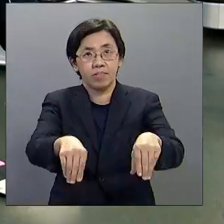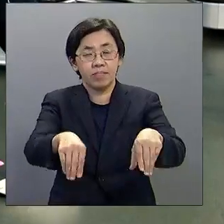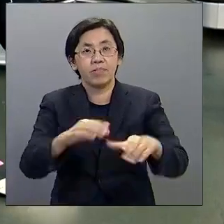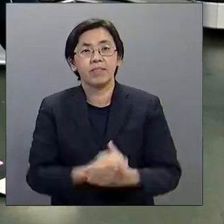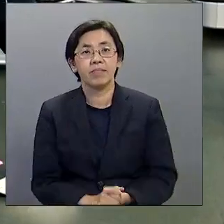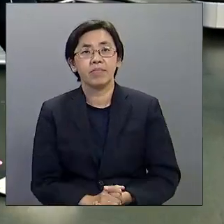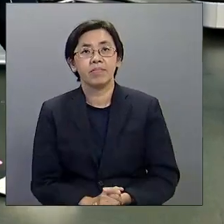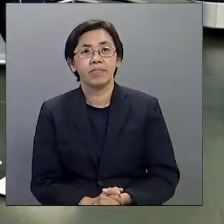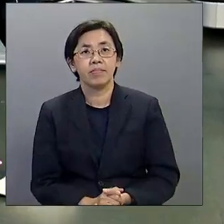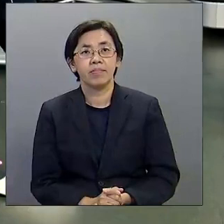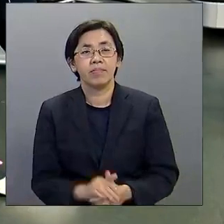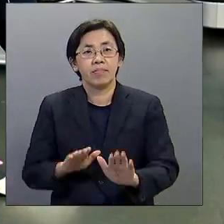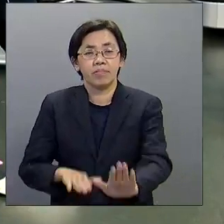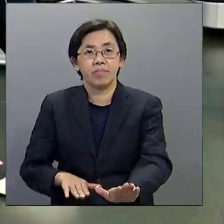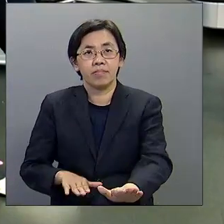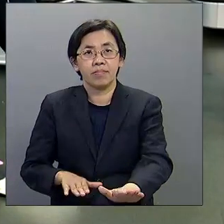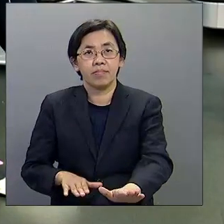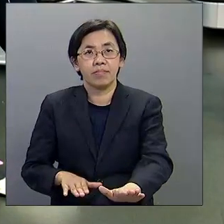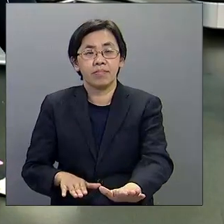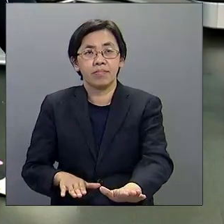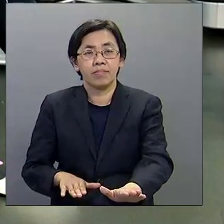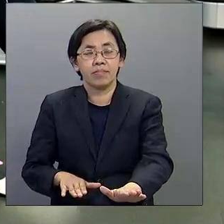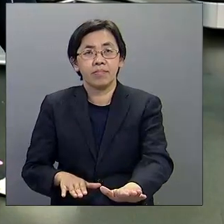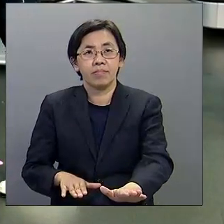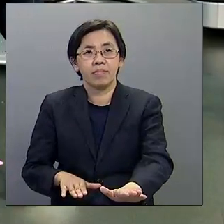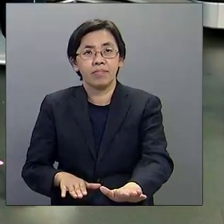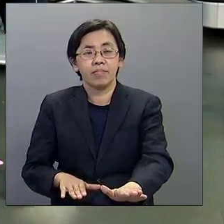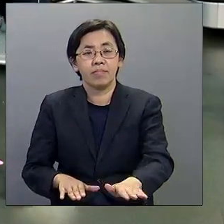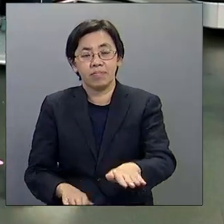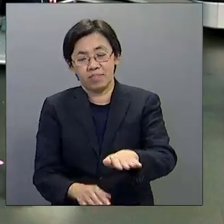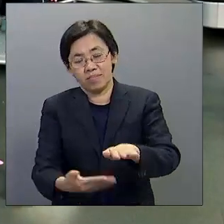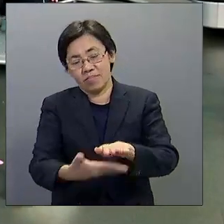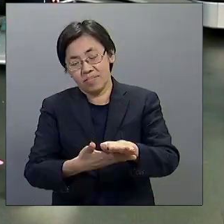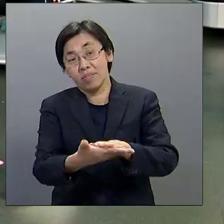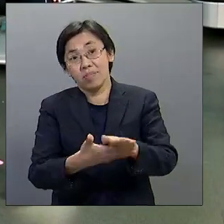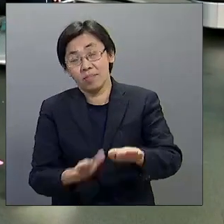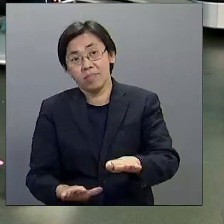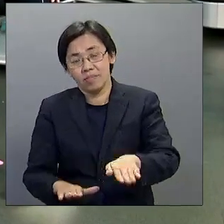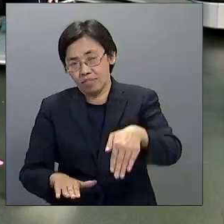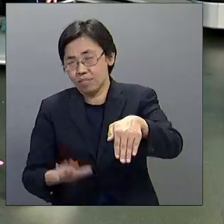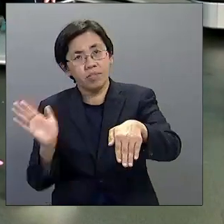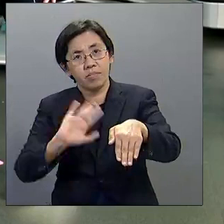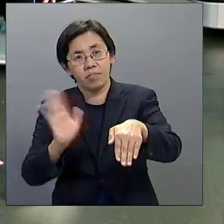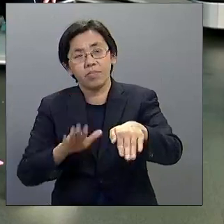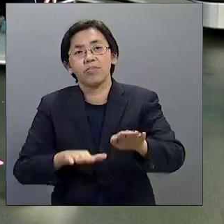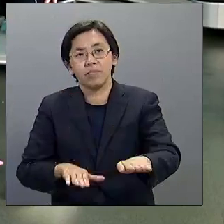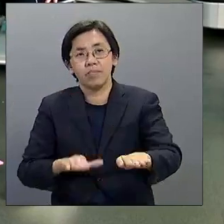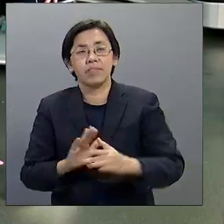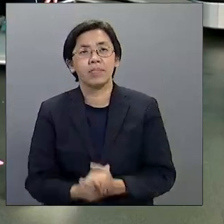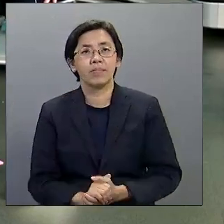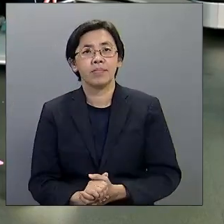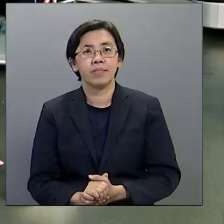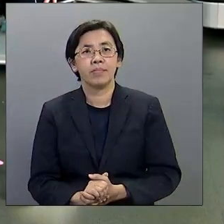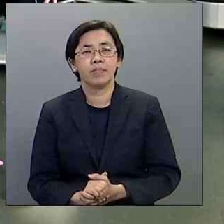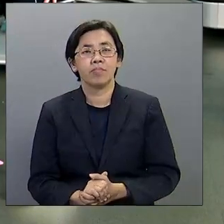ยียดตรงนะคะเข่าห้ามงอเท้าแนบพื้นตลอดส้นเท้าไม่ยกขึ้น ค่ะ นะคะหลังจากนั้นเราค่อยๆ ย่อเ